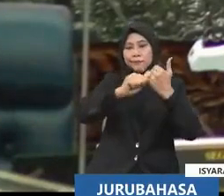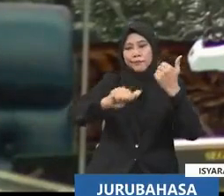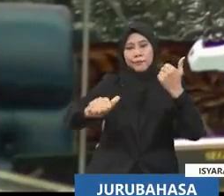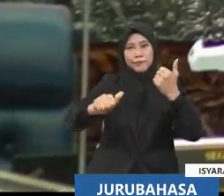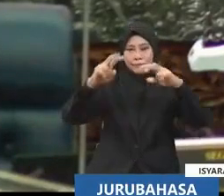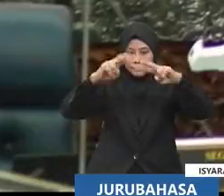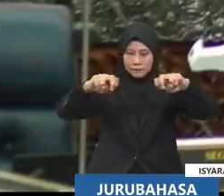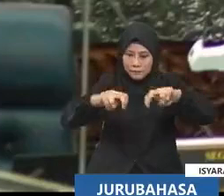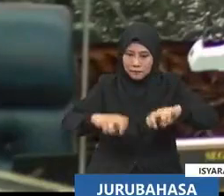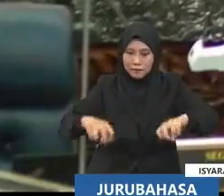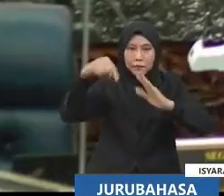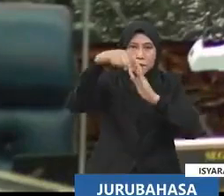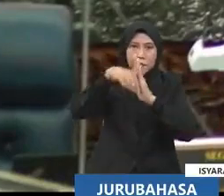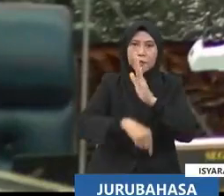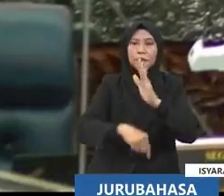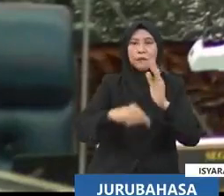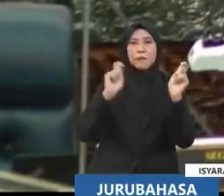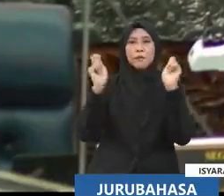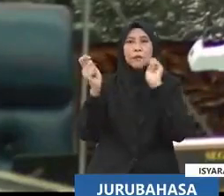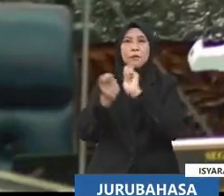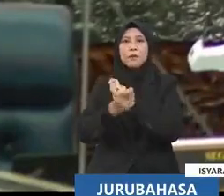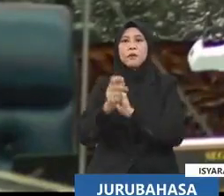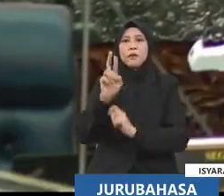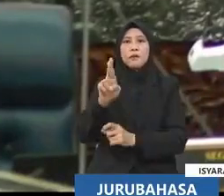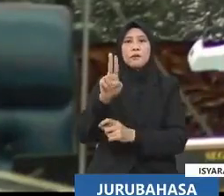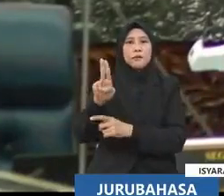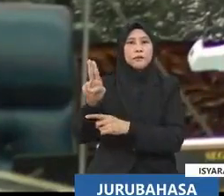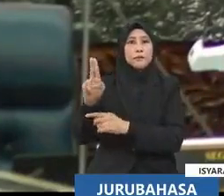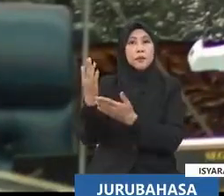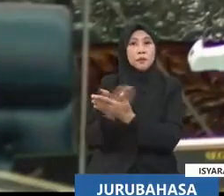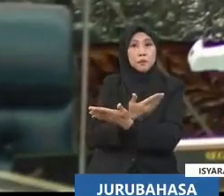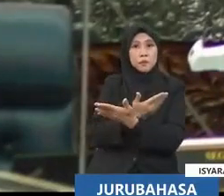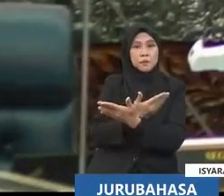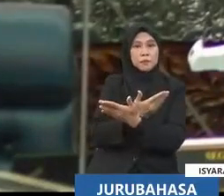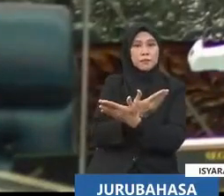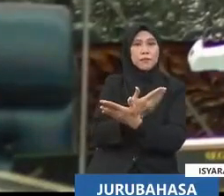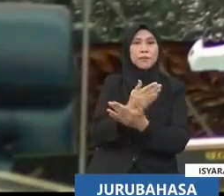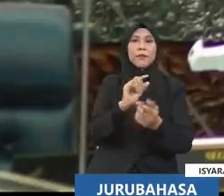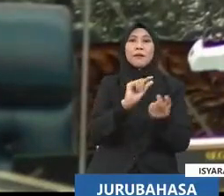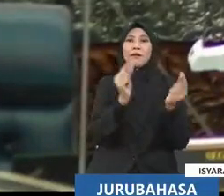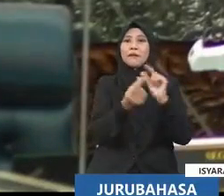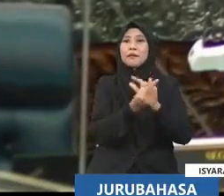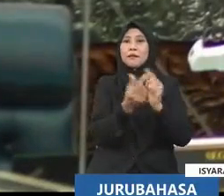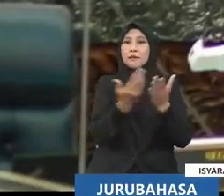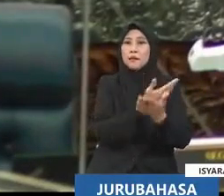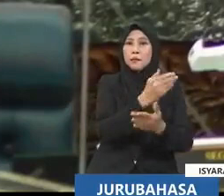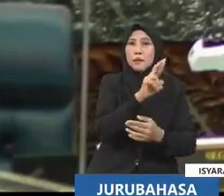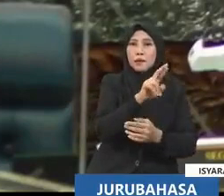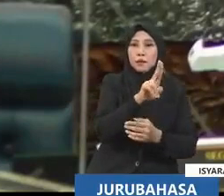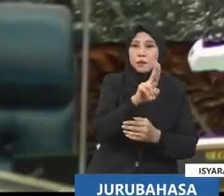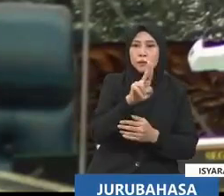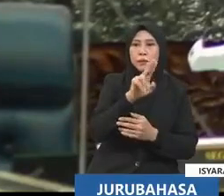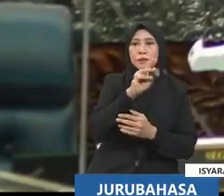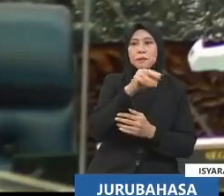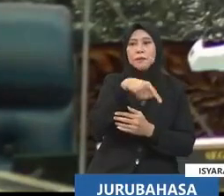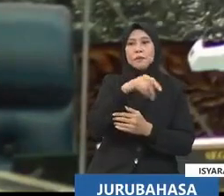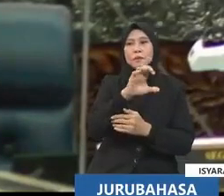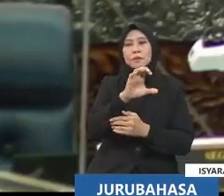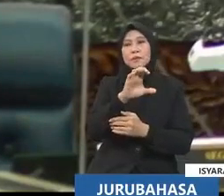menjalankan kajian terperinci bagi tujuan penggubalan RUU yang baru bagi menggantikan RUU